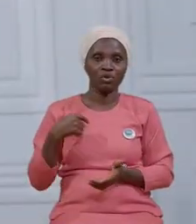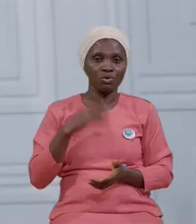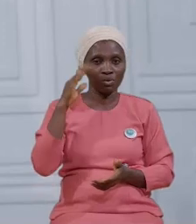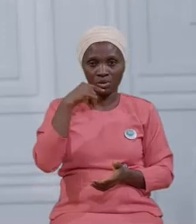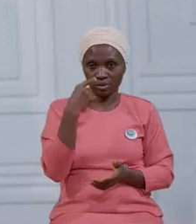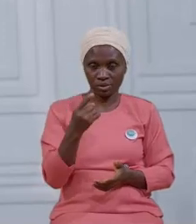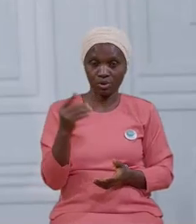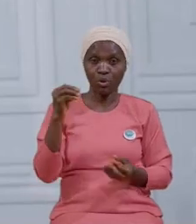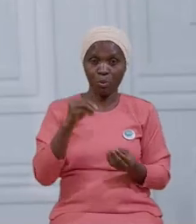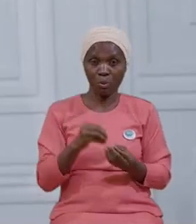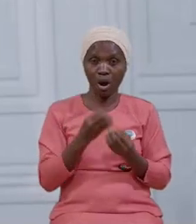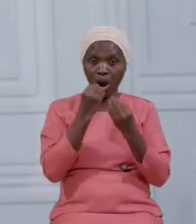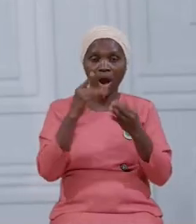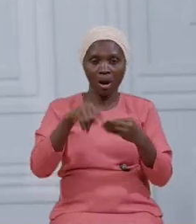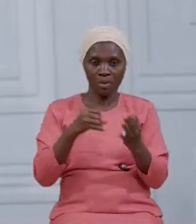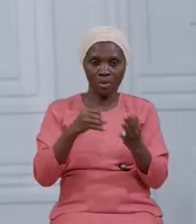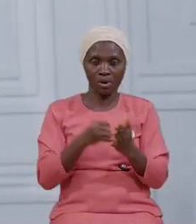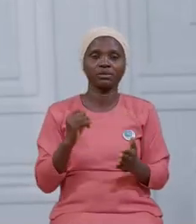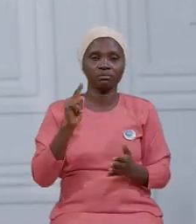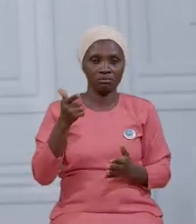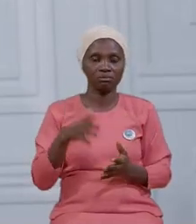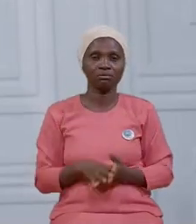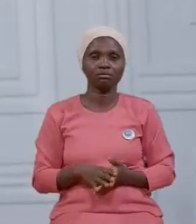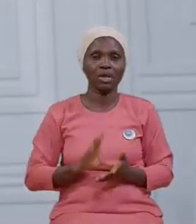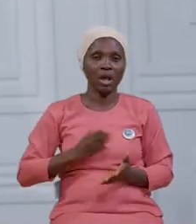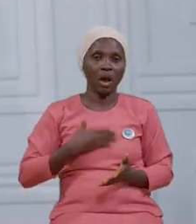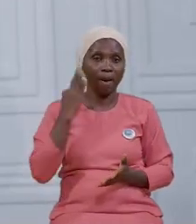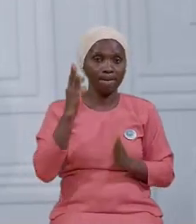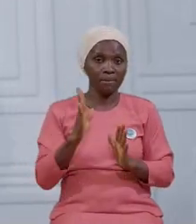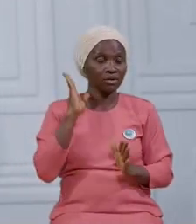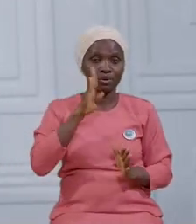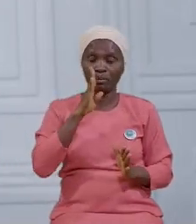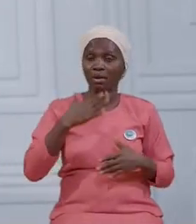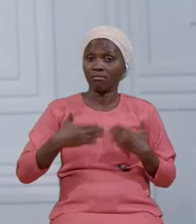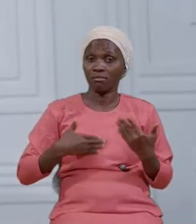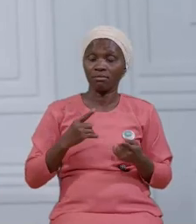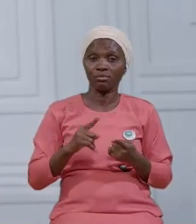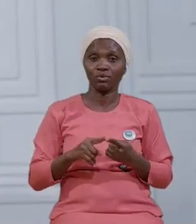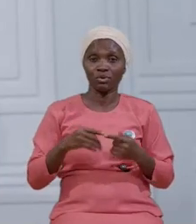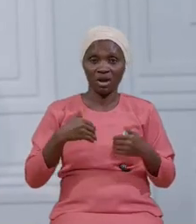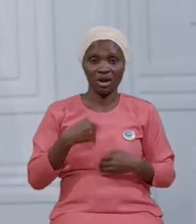Notre pasteur sera heureux de vous savoir